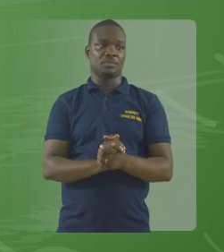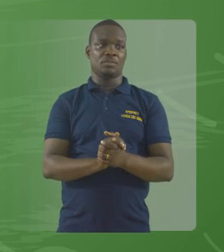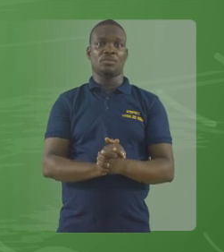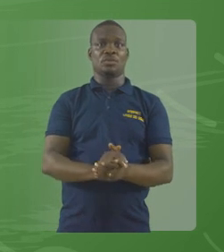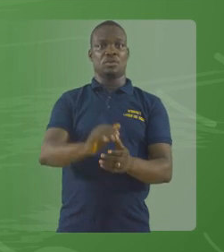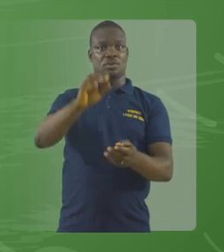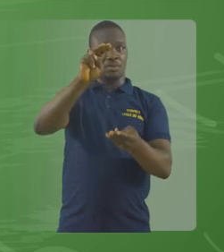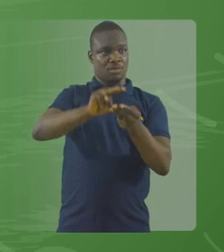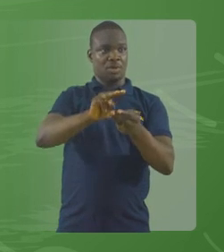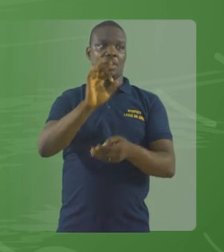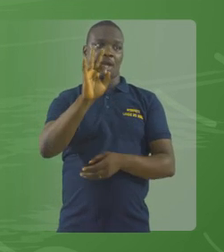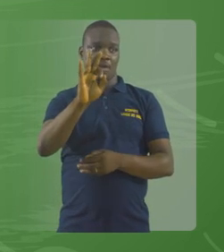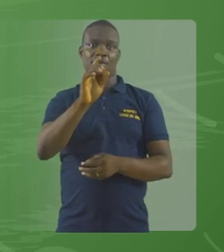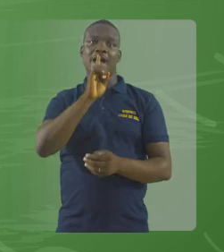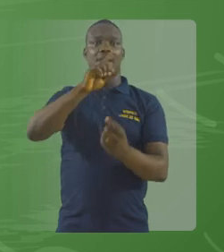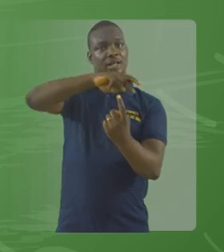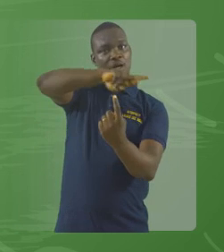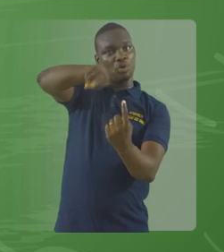F est la rotation